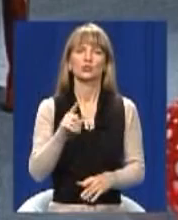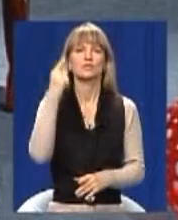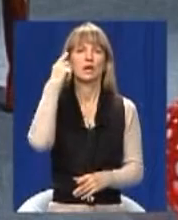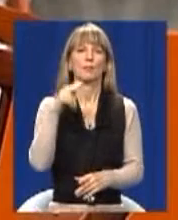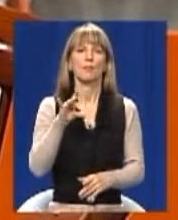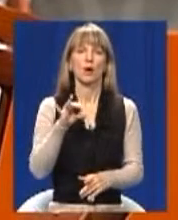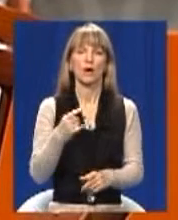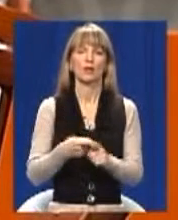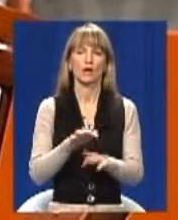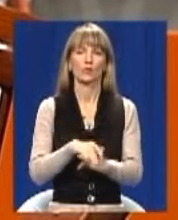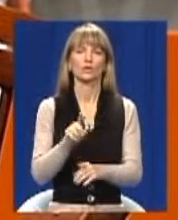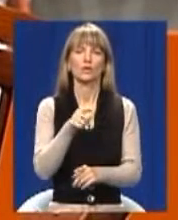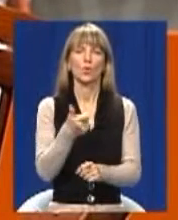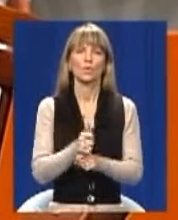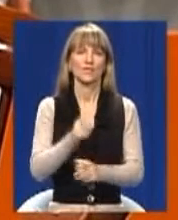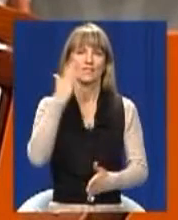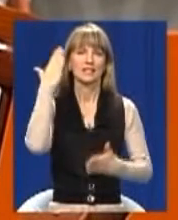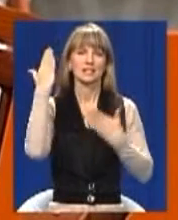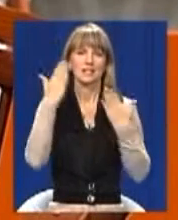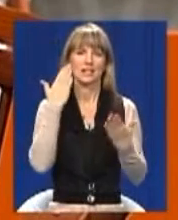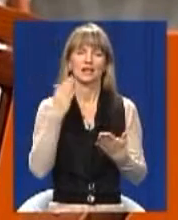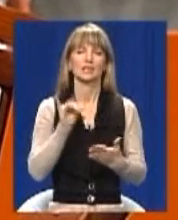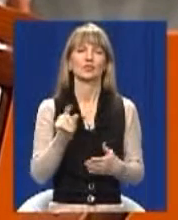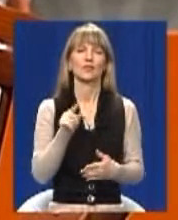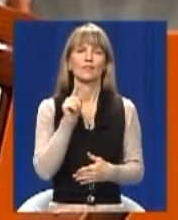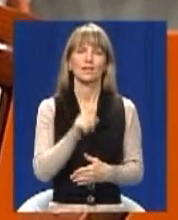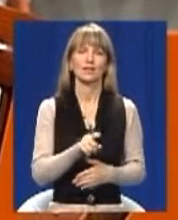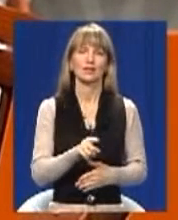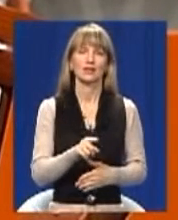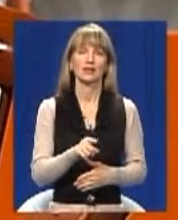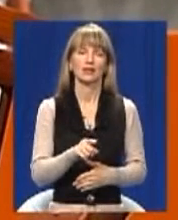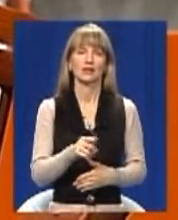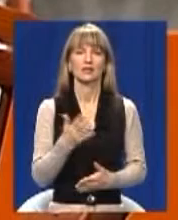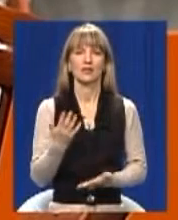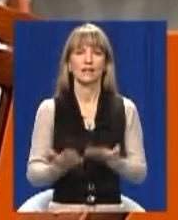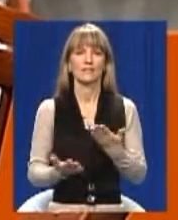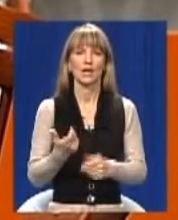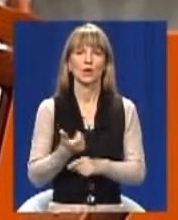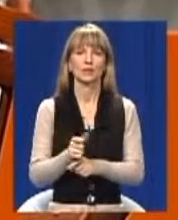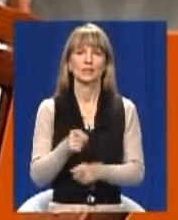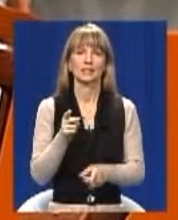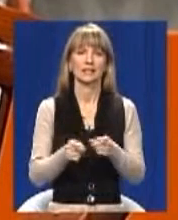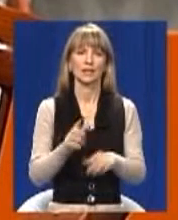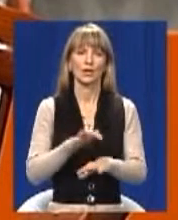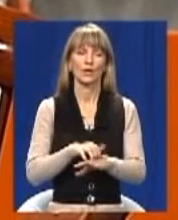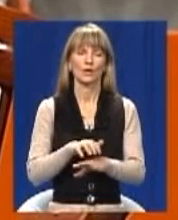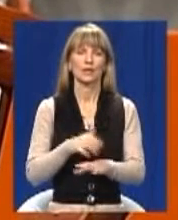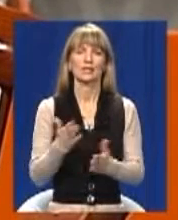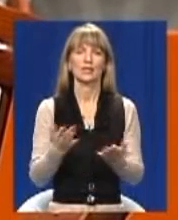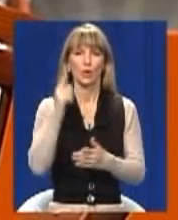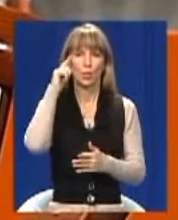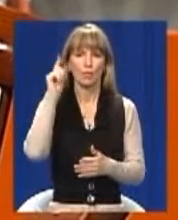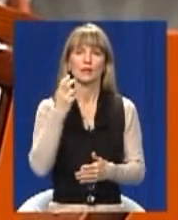котиків? Що вони також дуже веселі, і що вони, напевно, дуже рідкі котики, які вміють